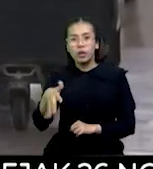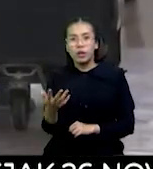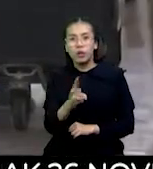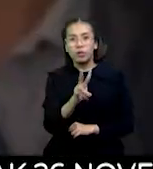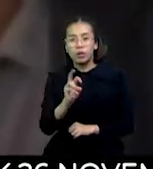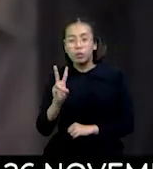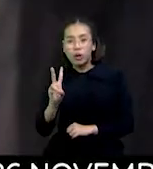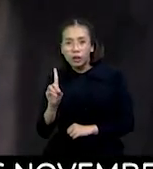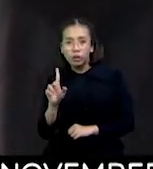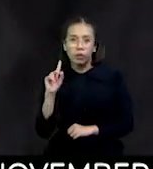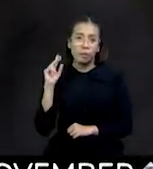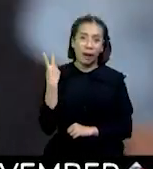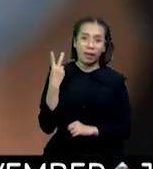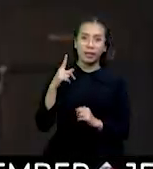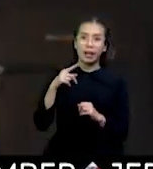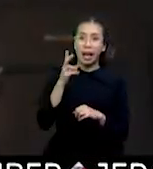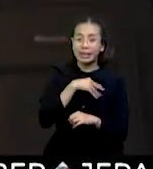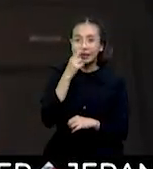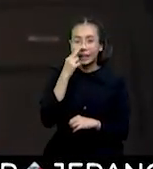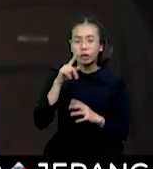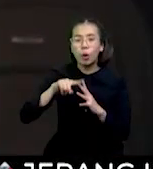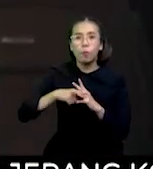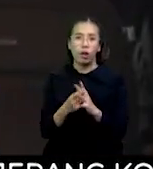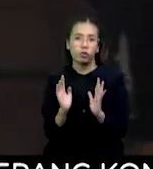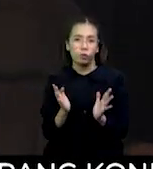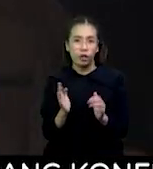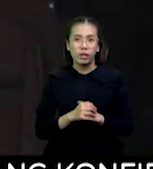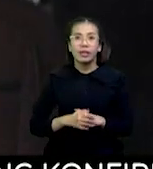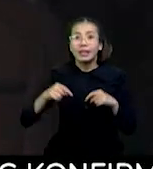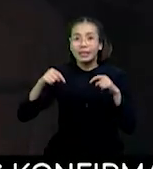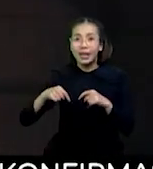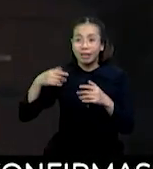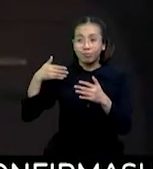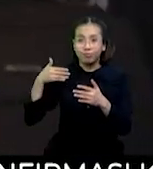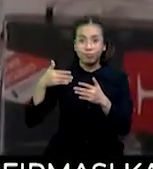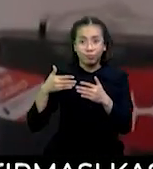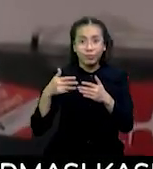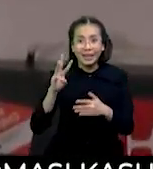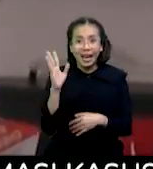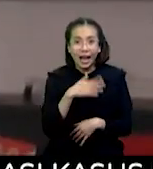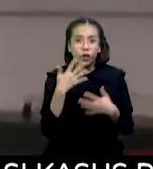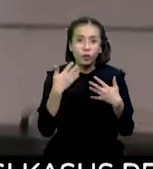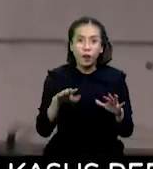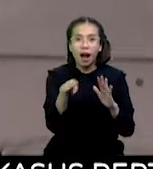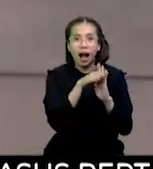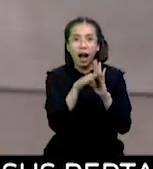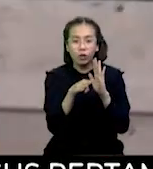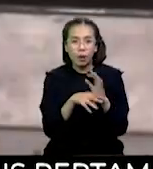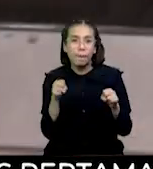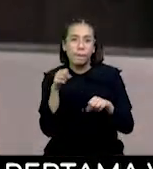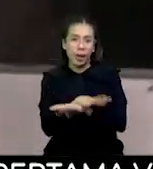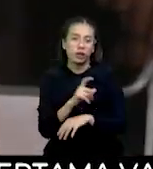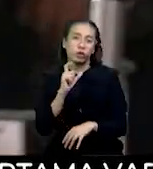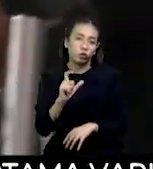berlaku sejak Senin 29 November yang lalu. Dan hingga hari ketiga diberlakukannya surat edaran tersebut, jumlah aturan sudah